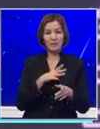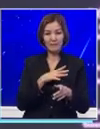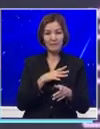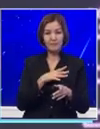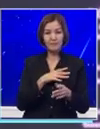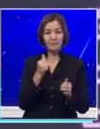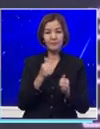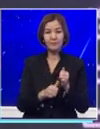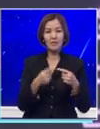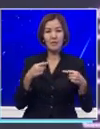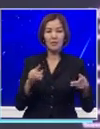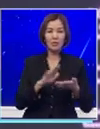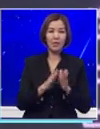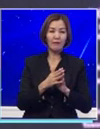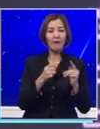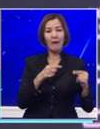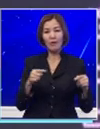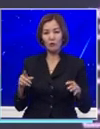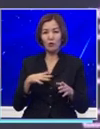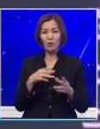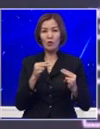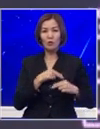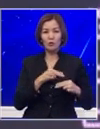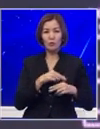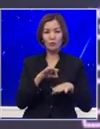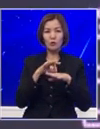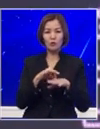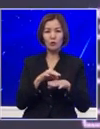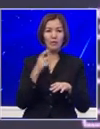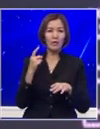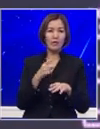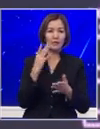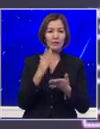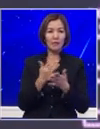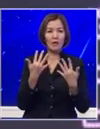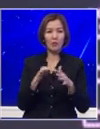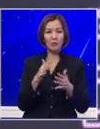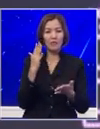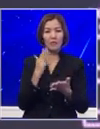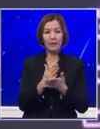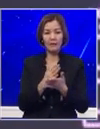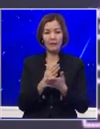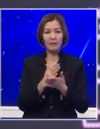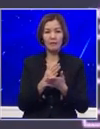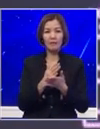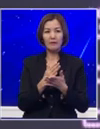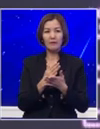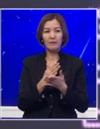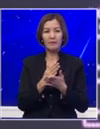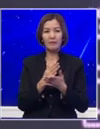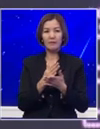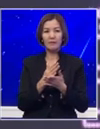ауылда жағдай әртүрлі. Бірақ енді жұмыс істеп жатқан шаруашылықтарда, ауылдарда ұйымдасып, оларда